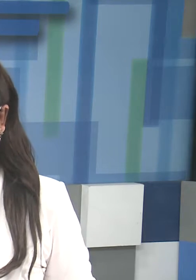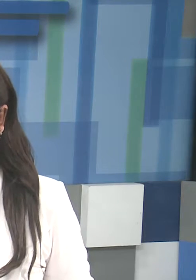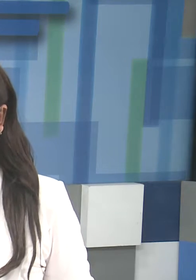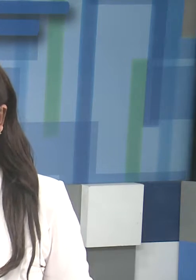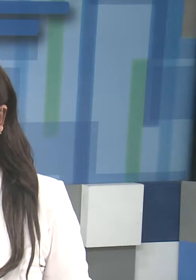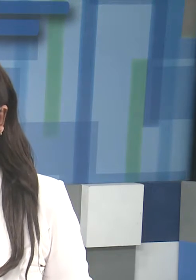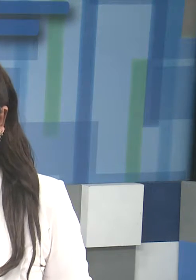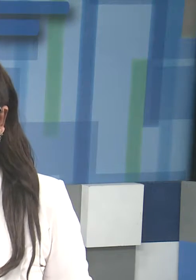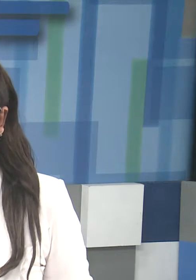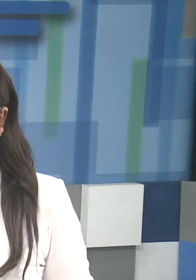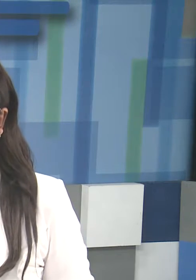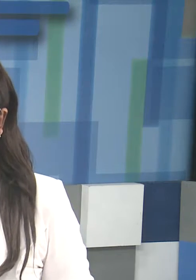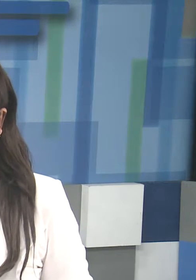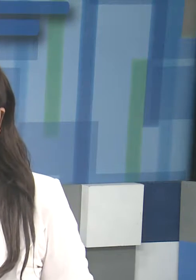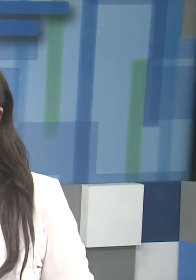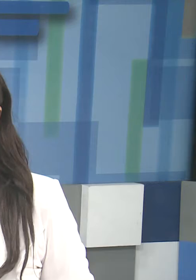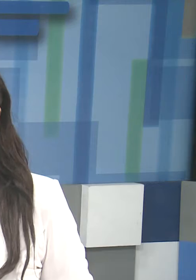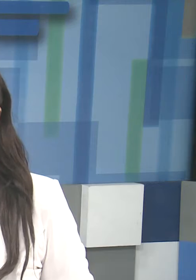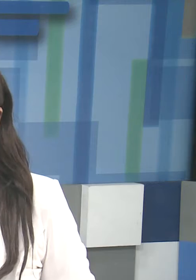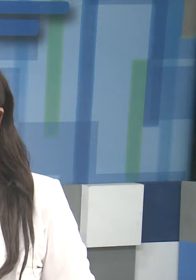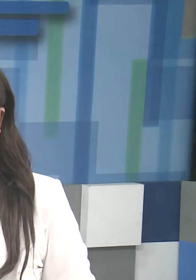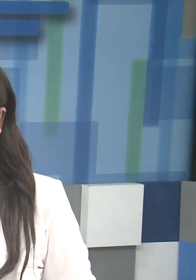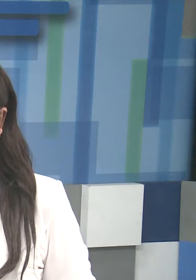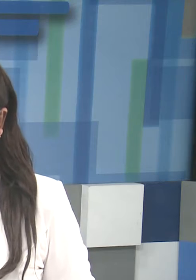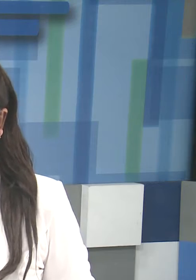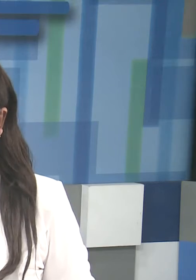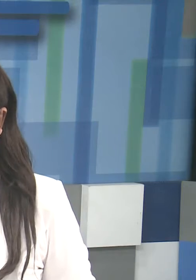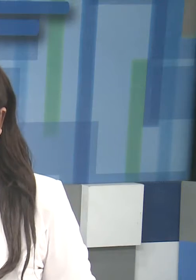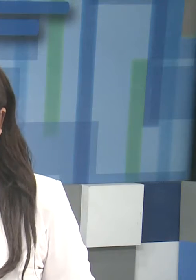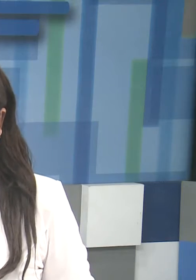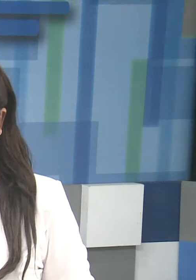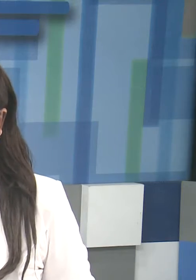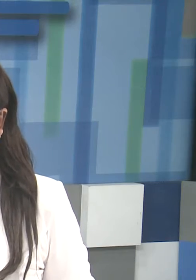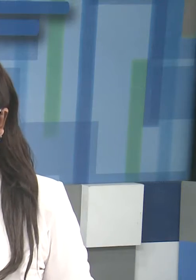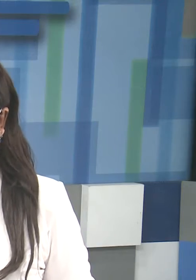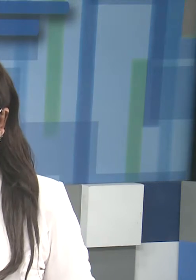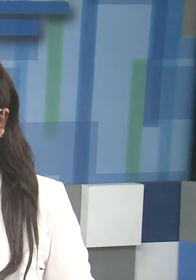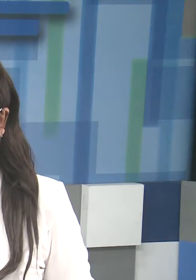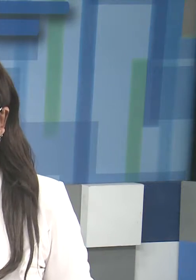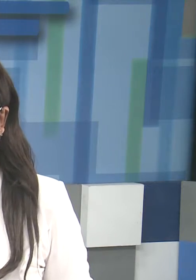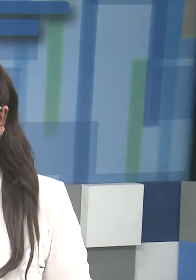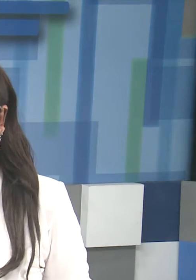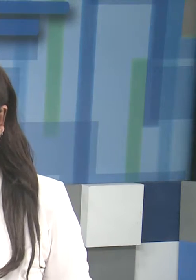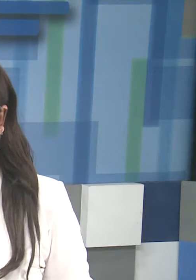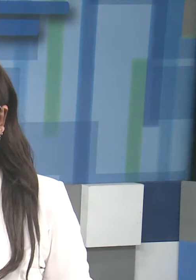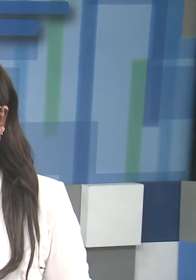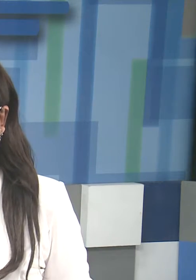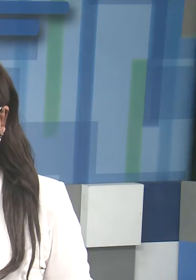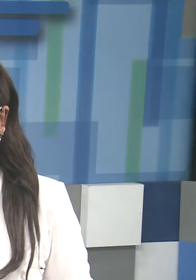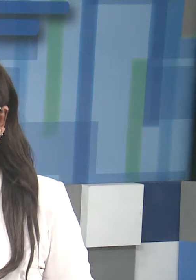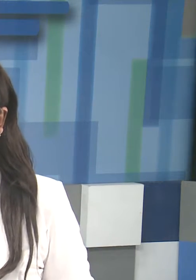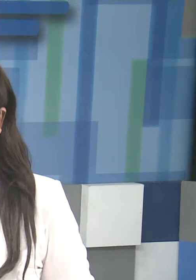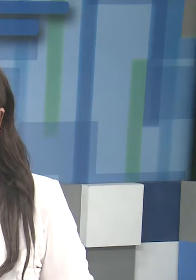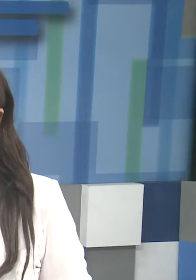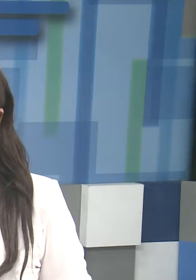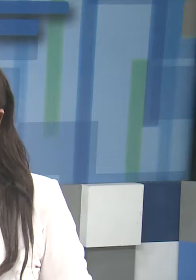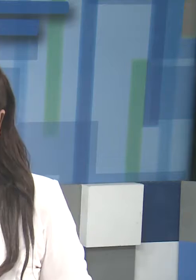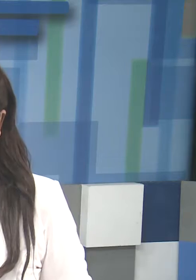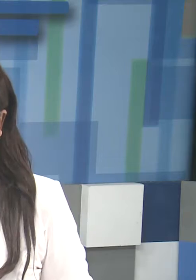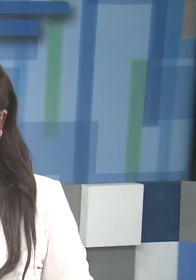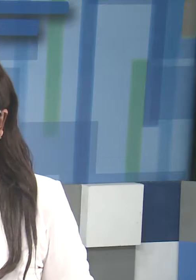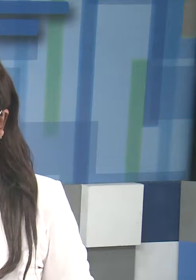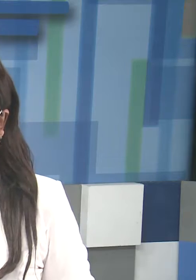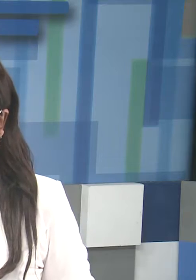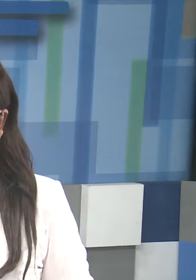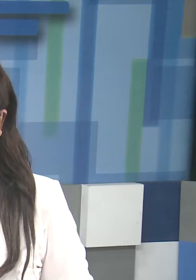指定的卫生所来提供免费快筛试剂，从九月十七号到二十号这段期间，对台北地区够特横登来台南的